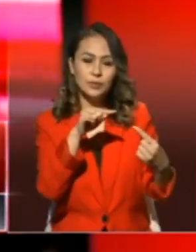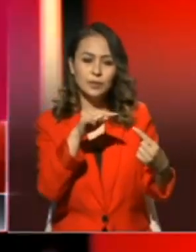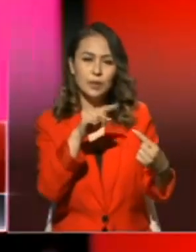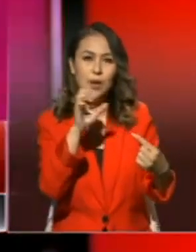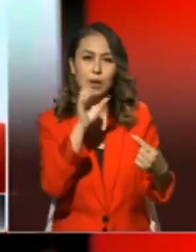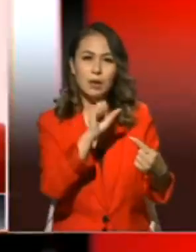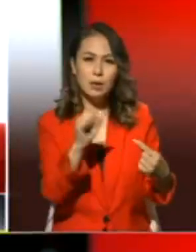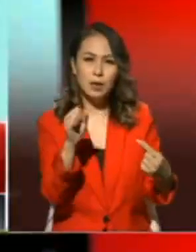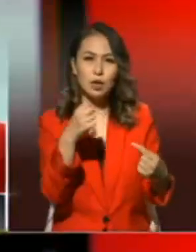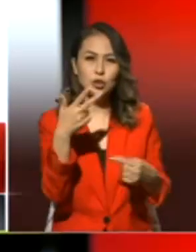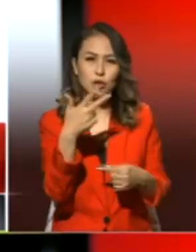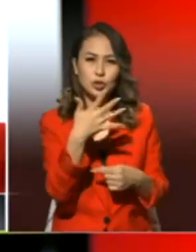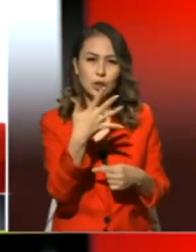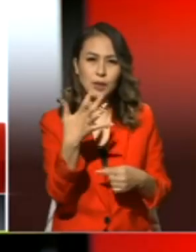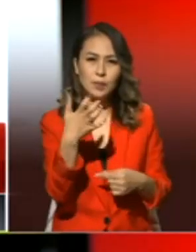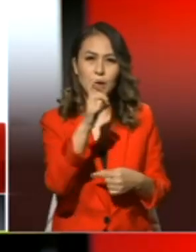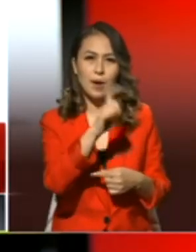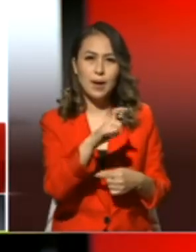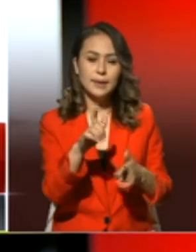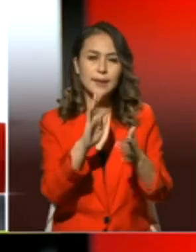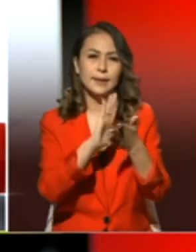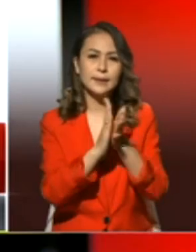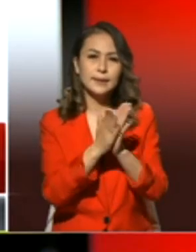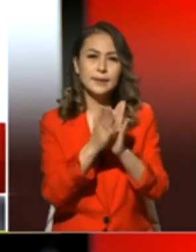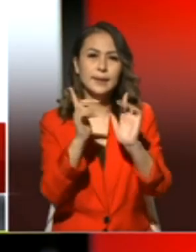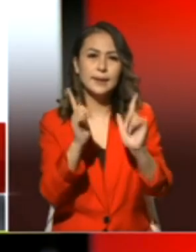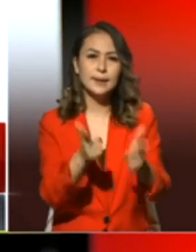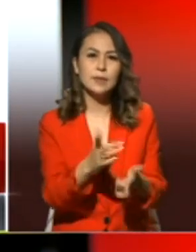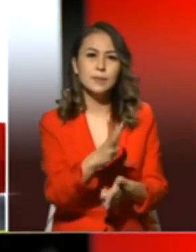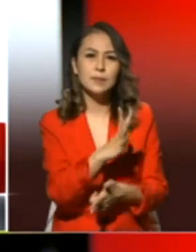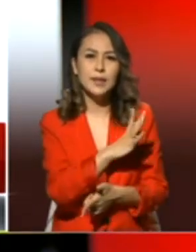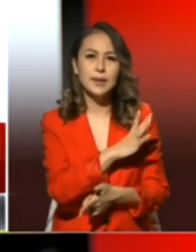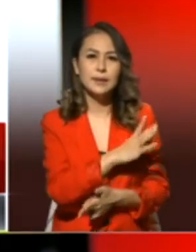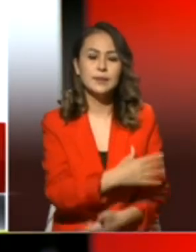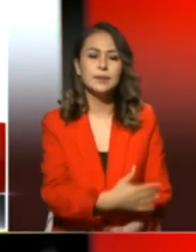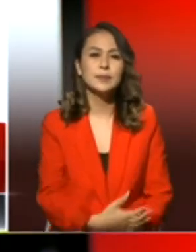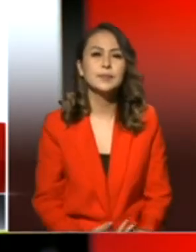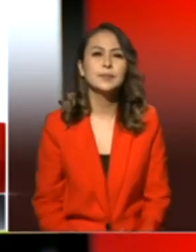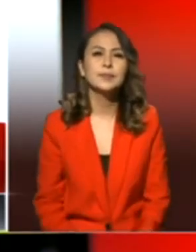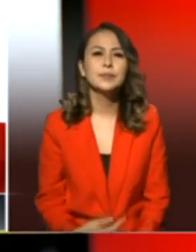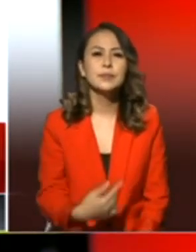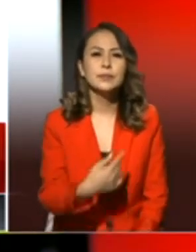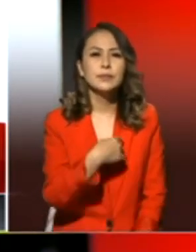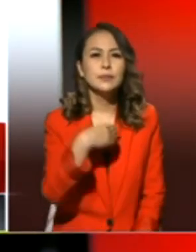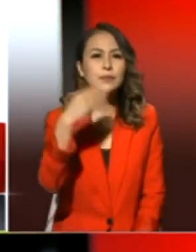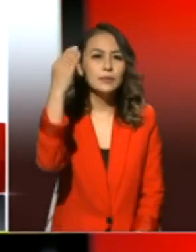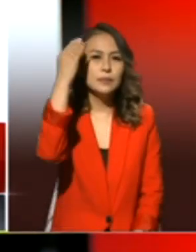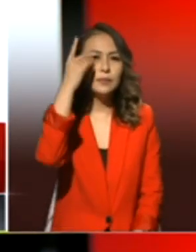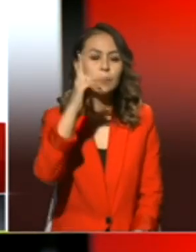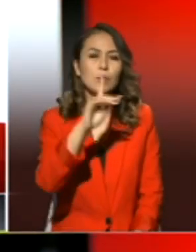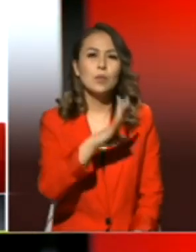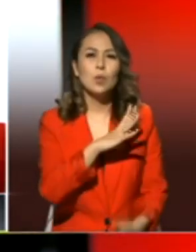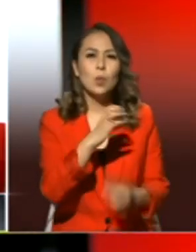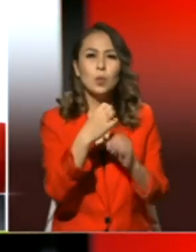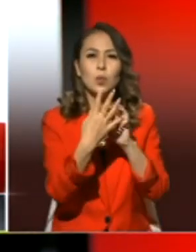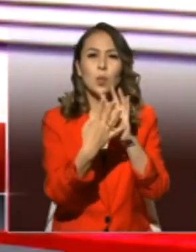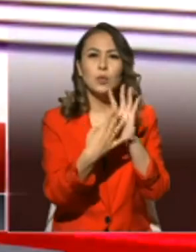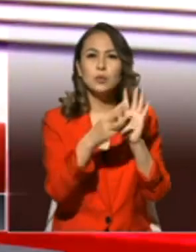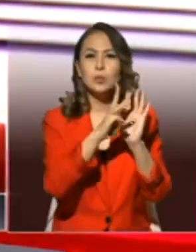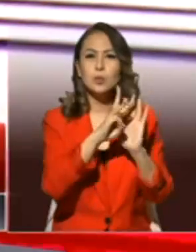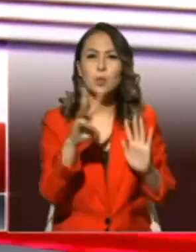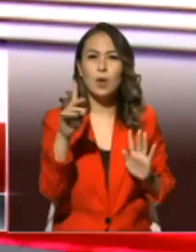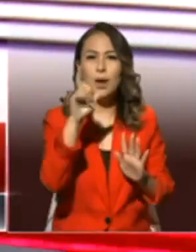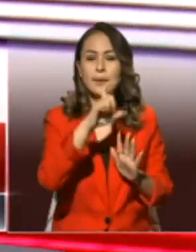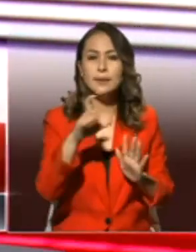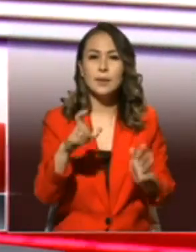ал 3,5 мың адамы келісім берген донорлыққа. Мен осы тарапта ойлаймын, бізде 18 миллион, 19 миллион адам болса, тек